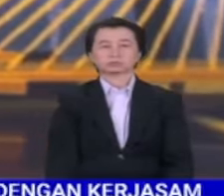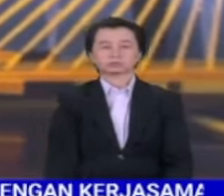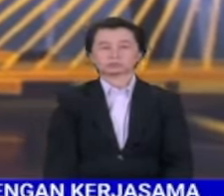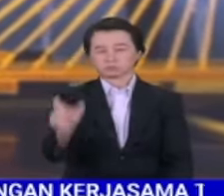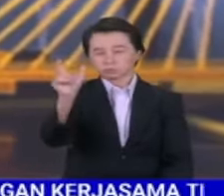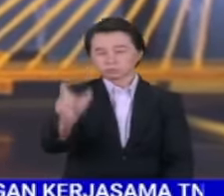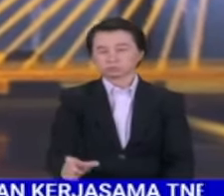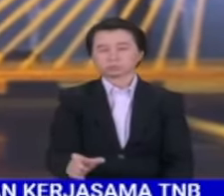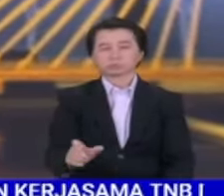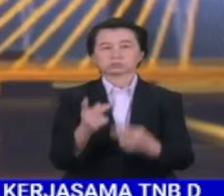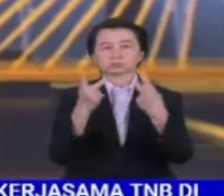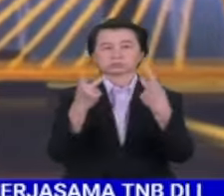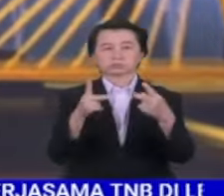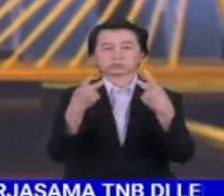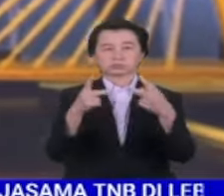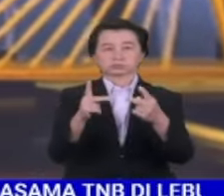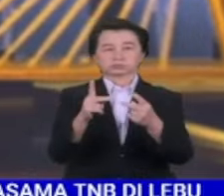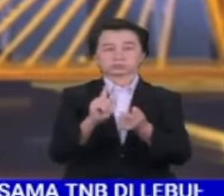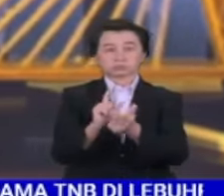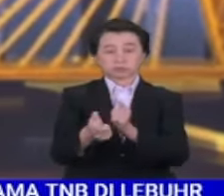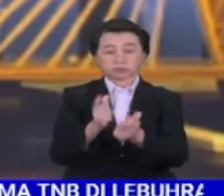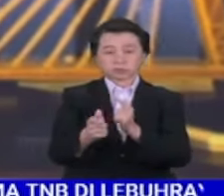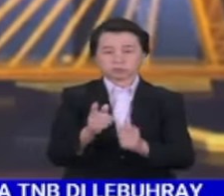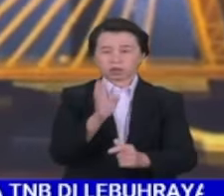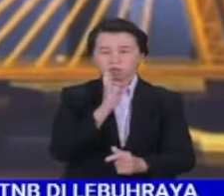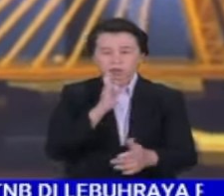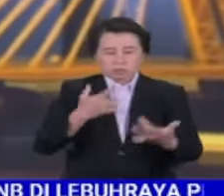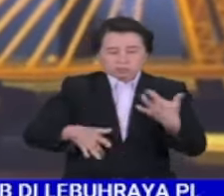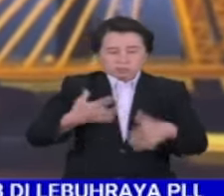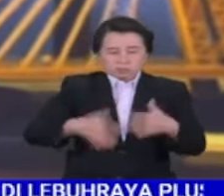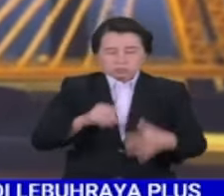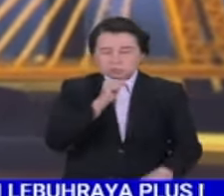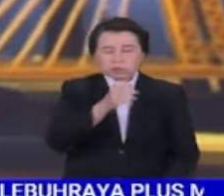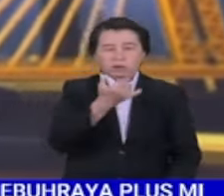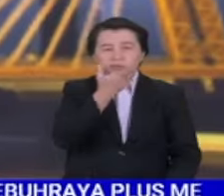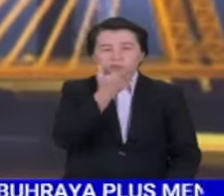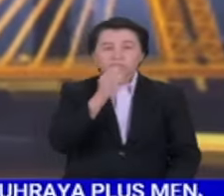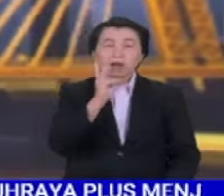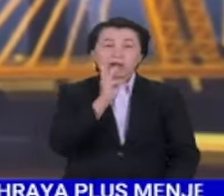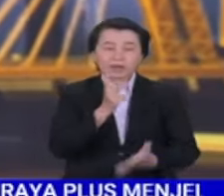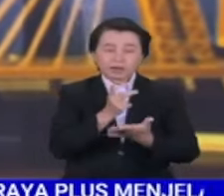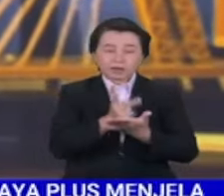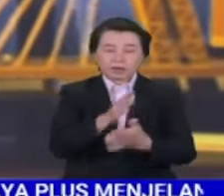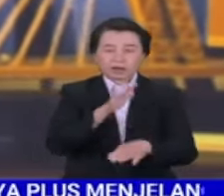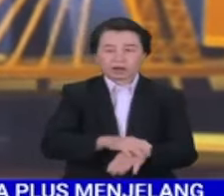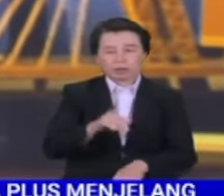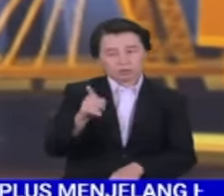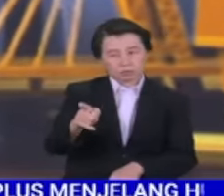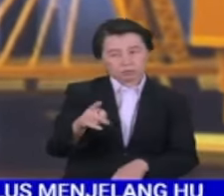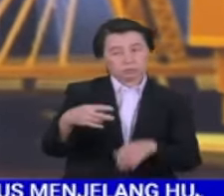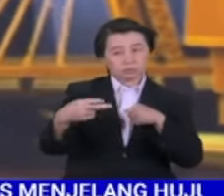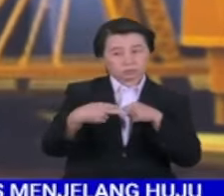seorang pengusaha kedai Dobi mengaku tidak bersalah di makam atas